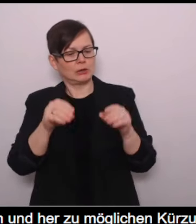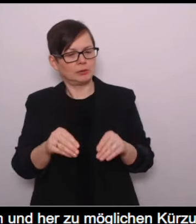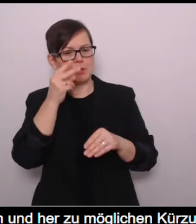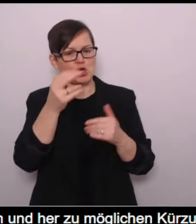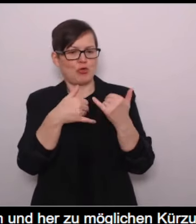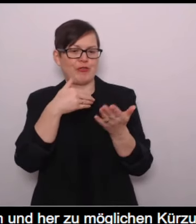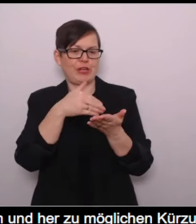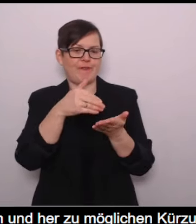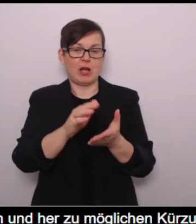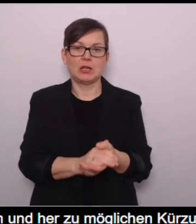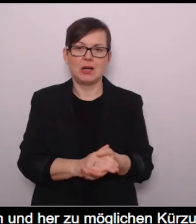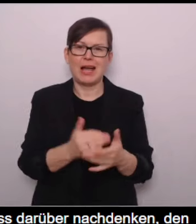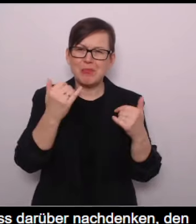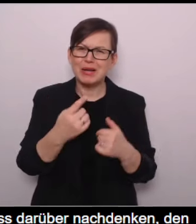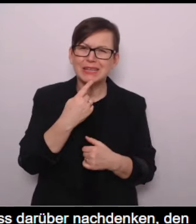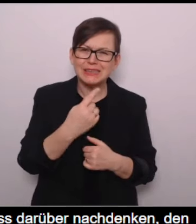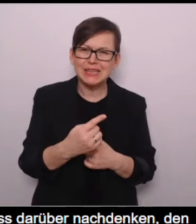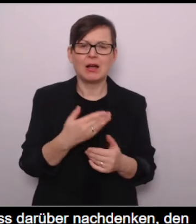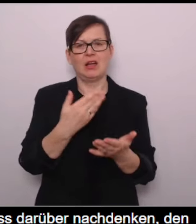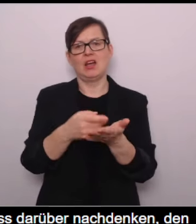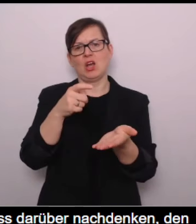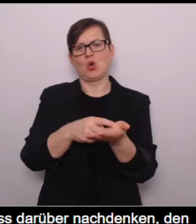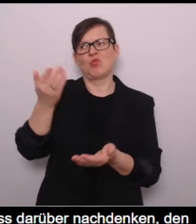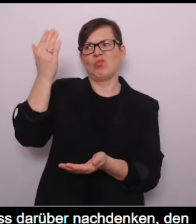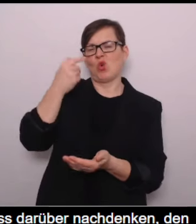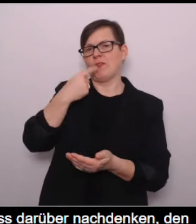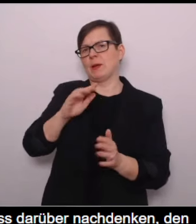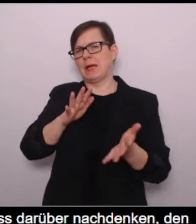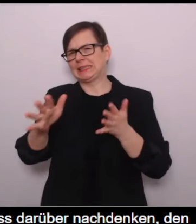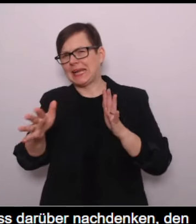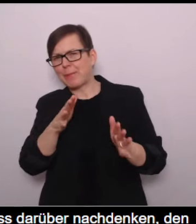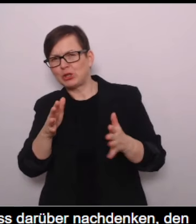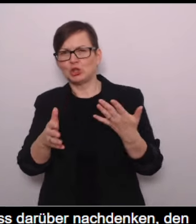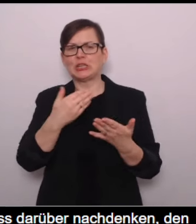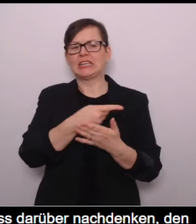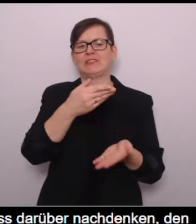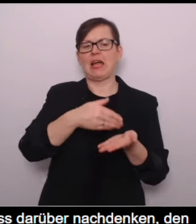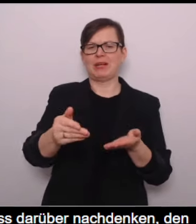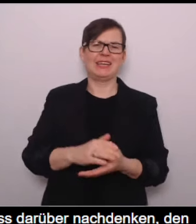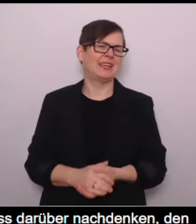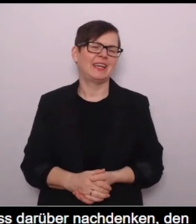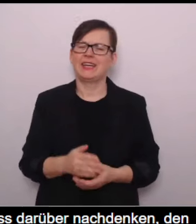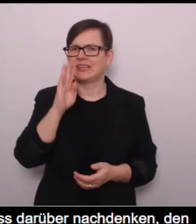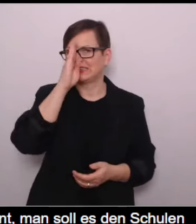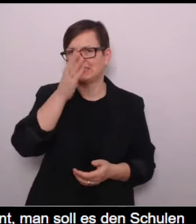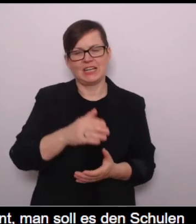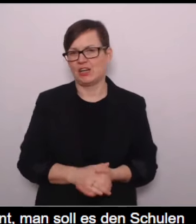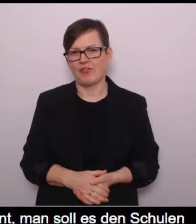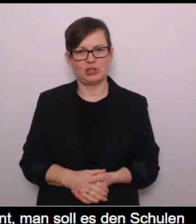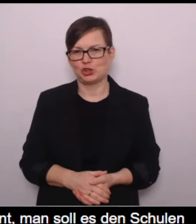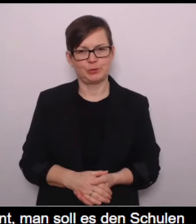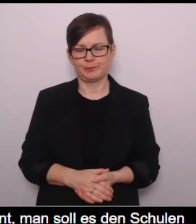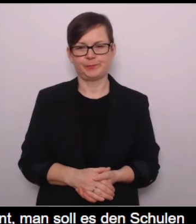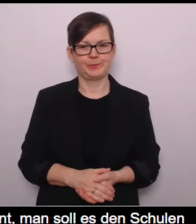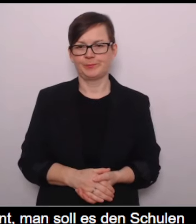hinterfragen. ist eine Entscheidung, nehmen wir an, schauen, wie es weitergeht. Aber zu sagen, das lag jetzt daran, dass man in den Jahren